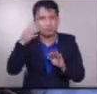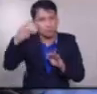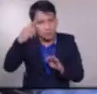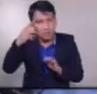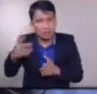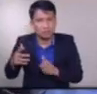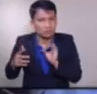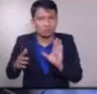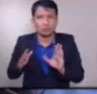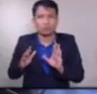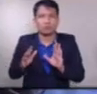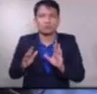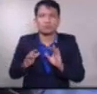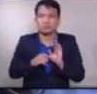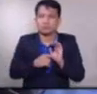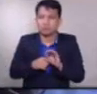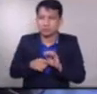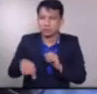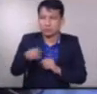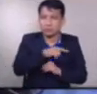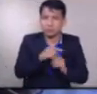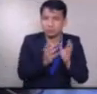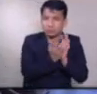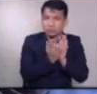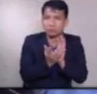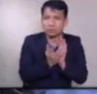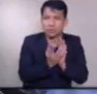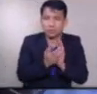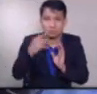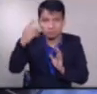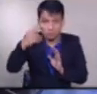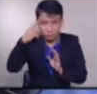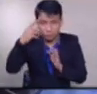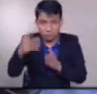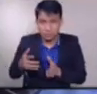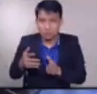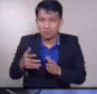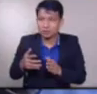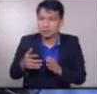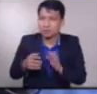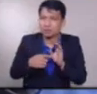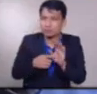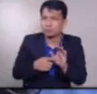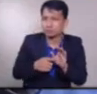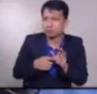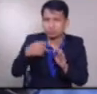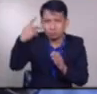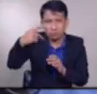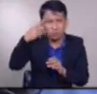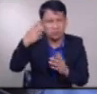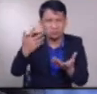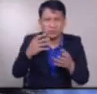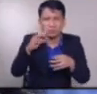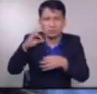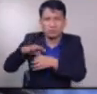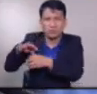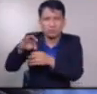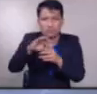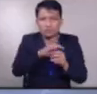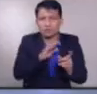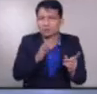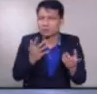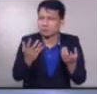we all believe that out of the community, there's a political category or sabi natin yung mga voting population.